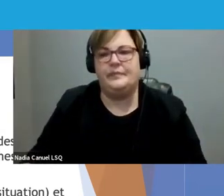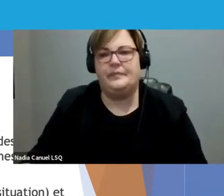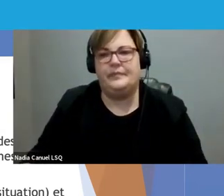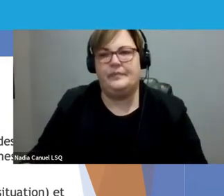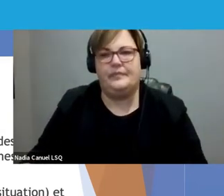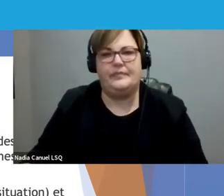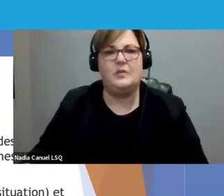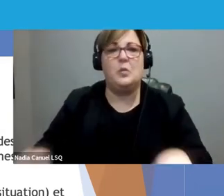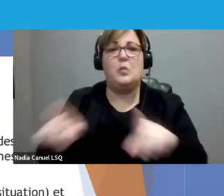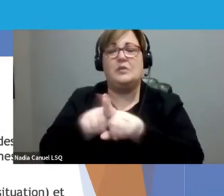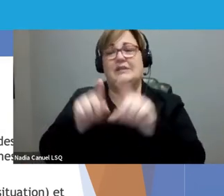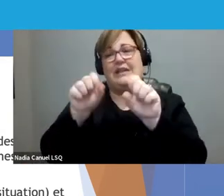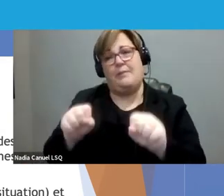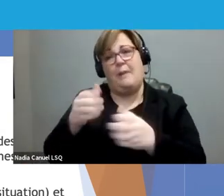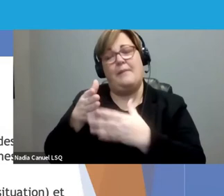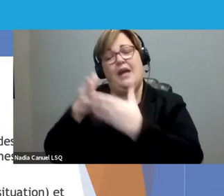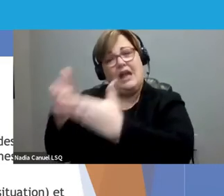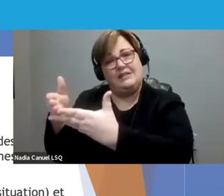Et les aider aussi